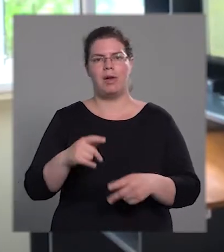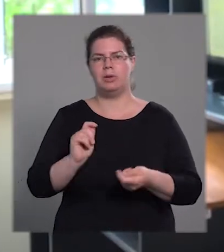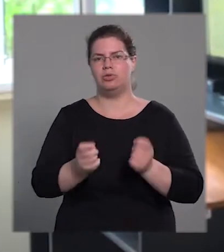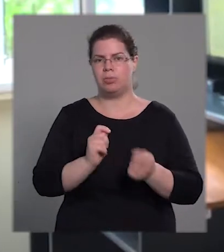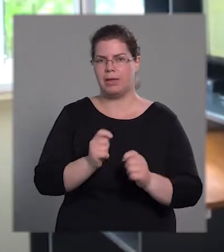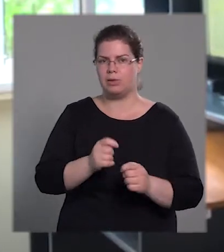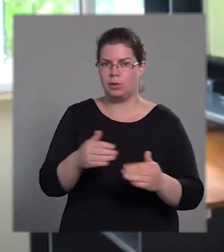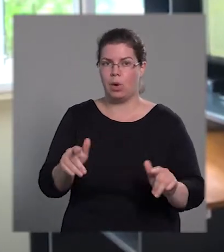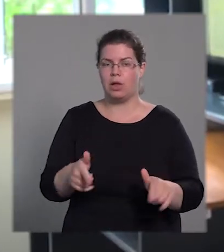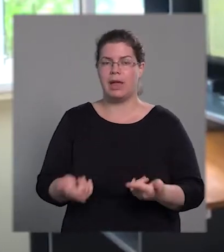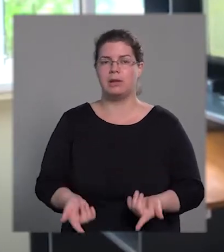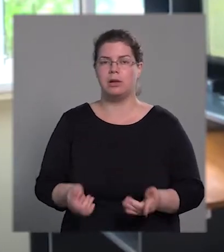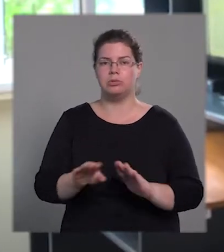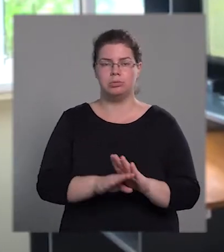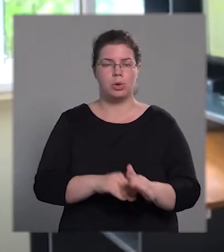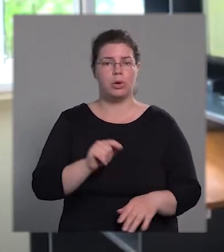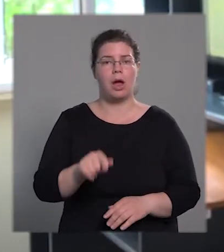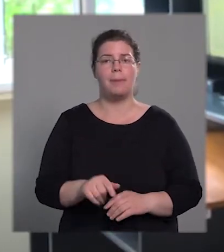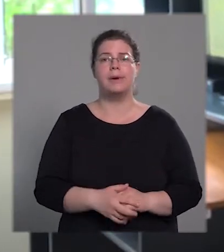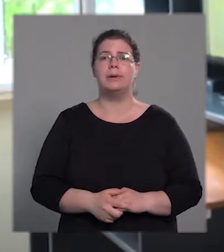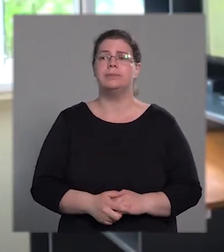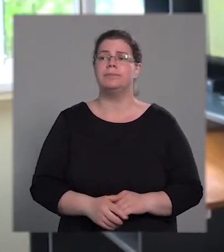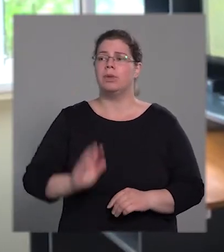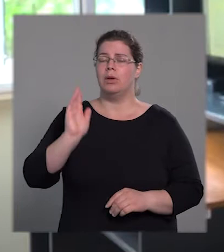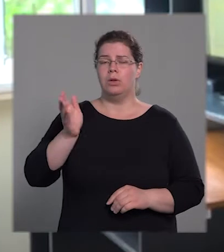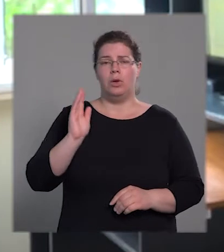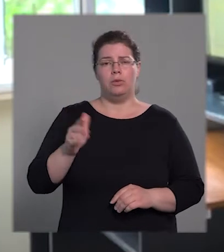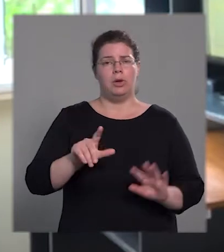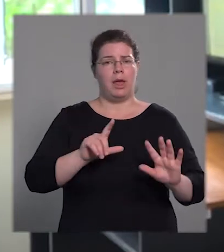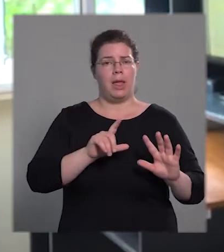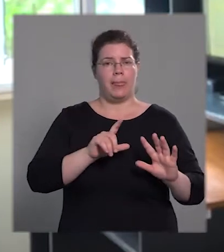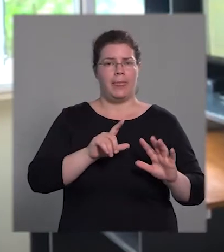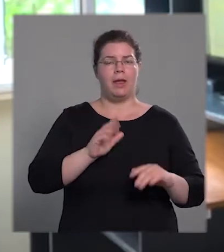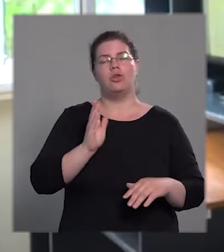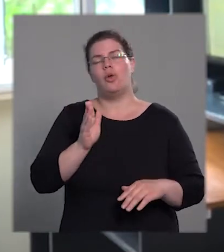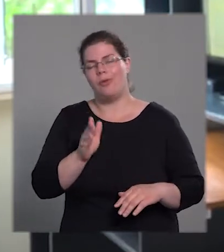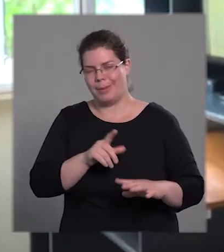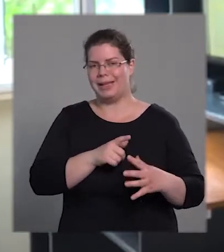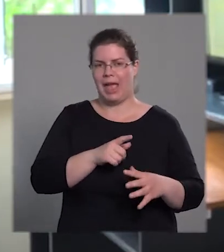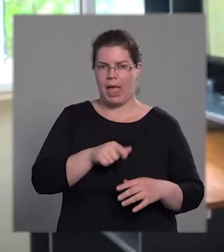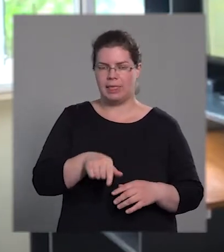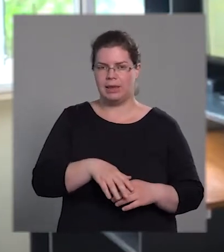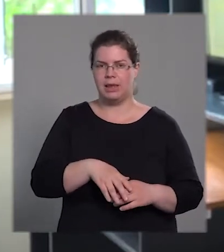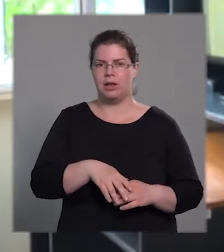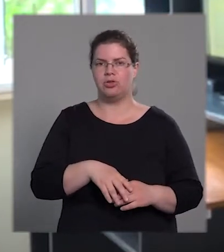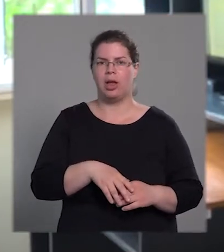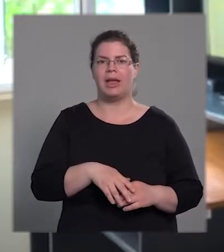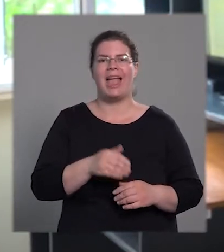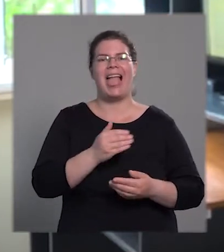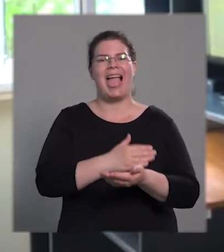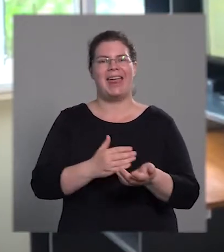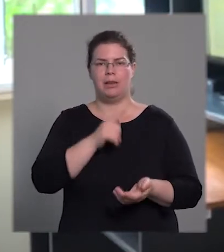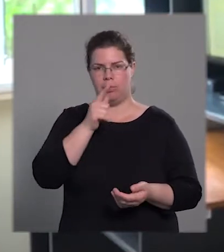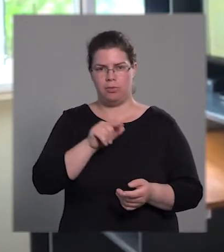Határtalanul programra. Jövőre a jövőbeni hetedikesek Erdélybe